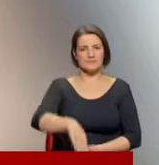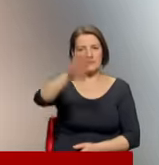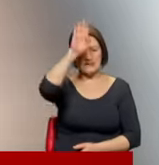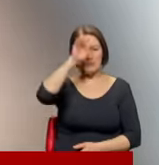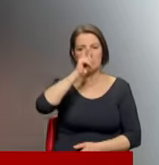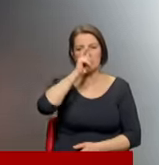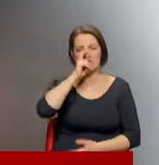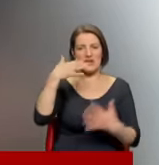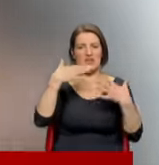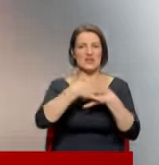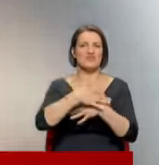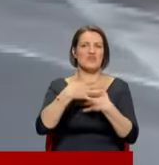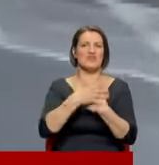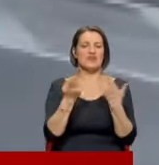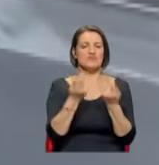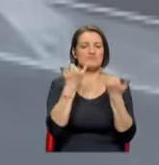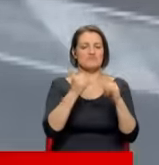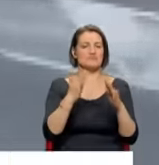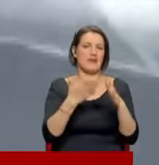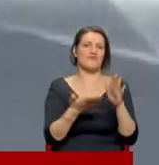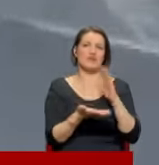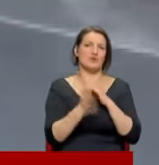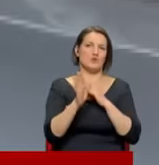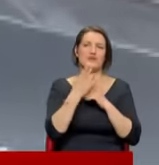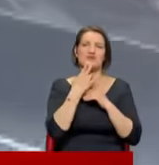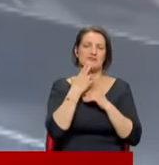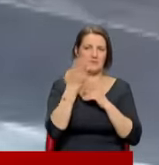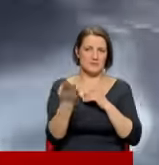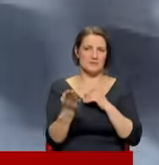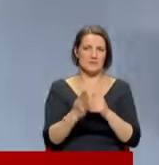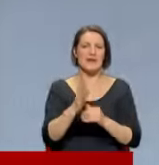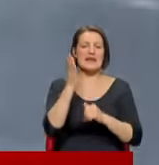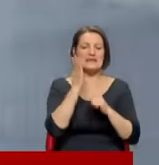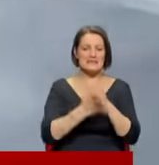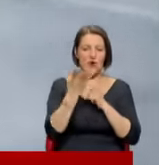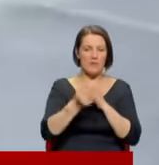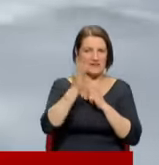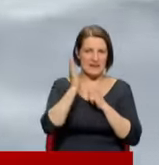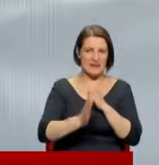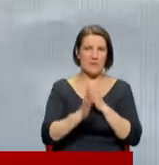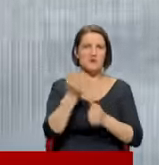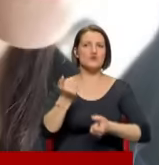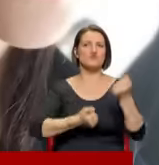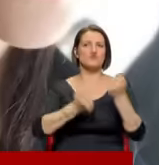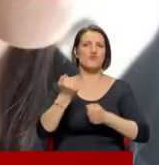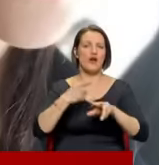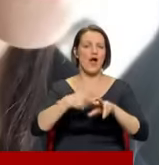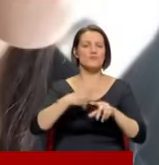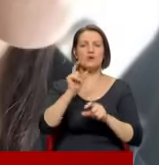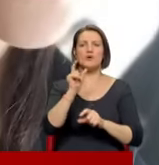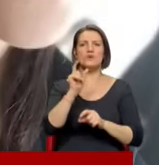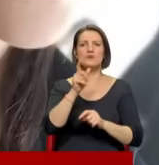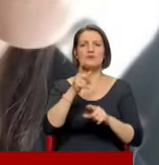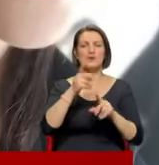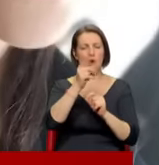İstanbul Beşiktaş'ta gece yarısı işinden evine dönüyordu 25 yaşındaki Semanur Hacıoğlu. Yasak olmasına rağmen sürücü Alpay Ö U